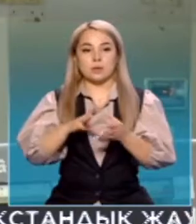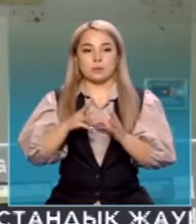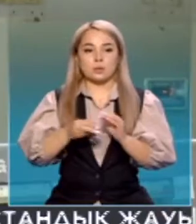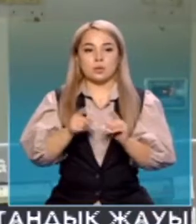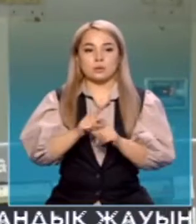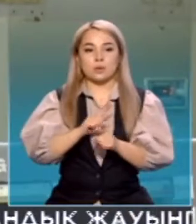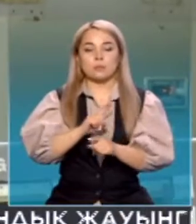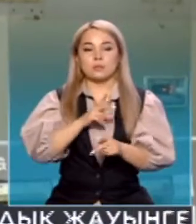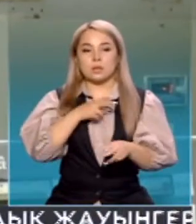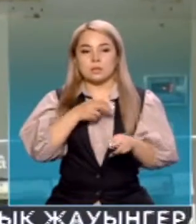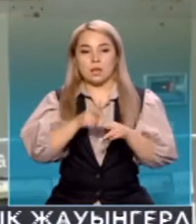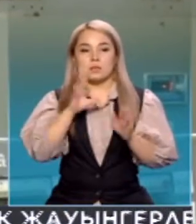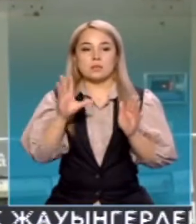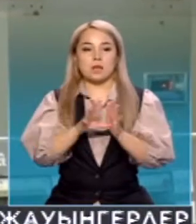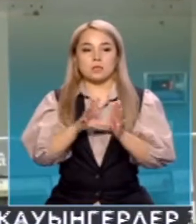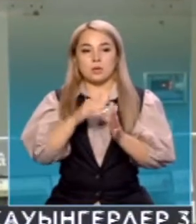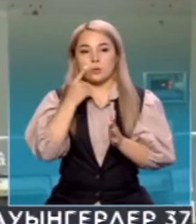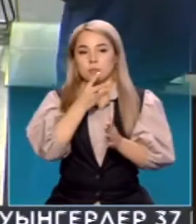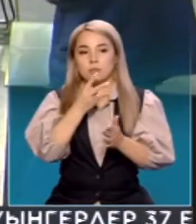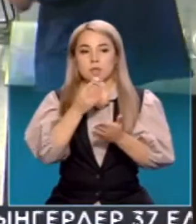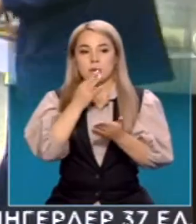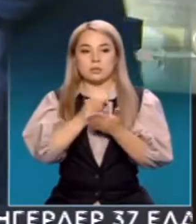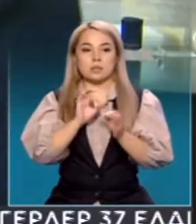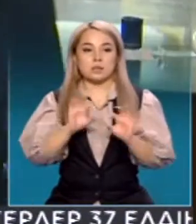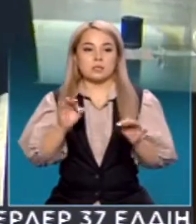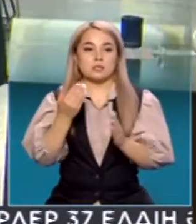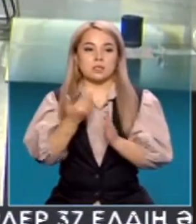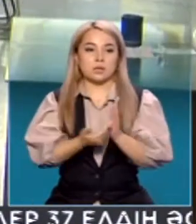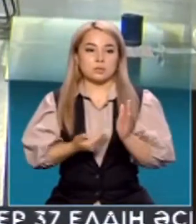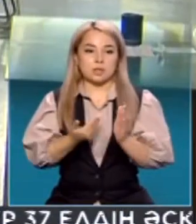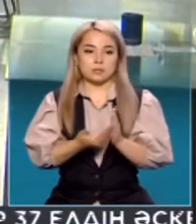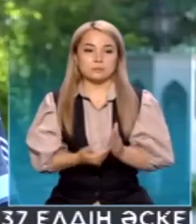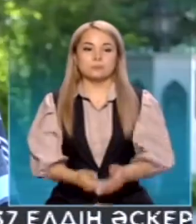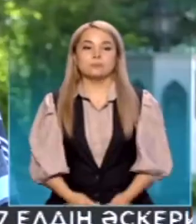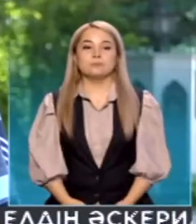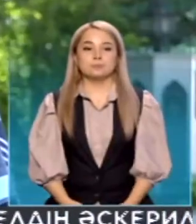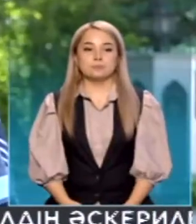үздіксіз энергия берудің жалғыз көзі болады дейді сарапшылар.